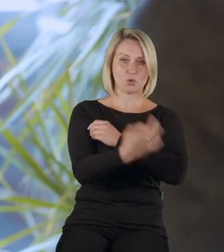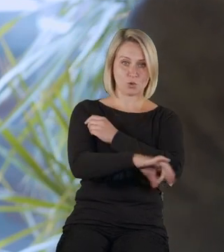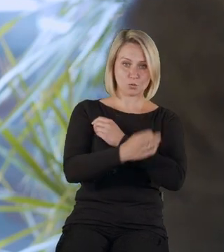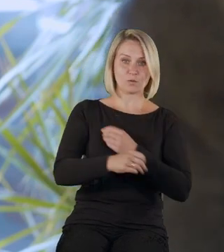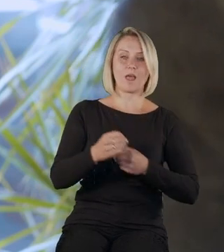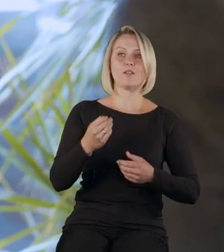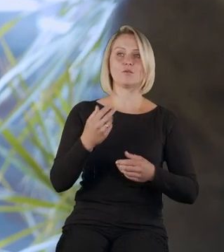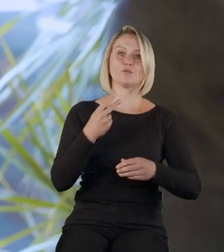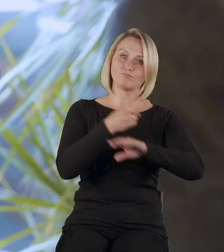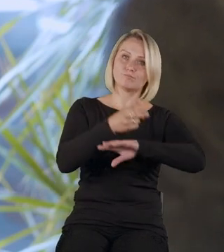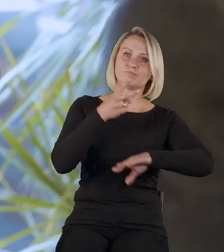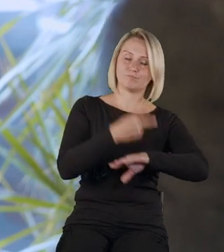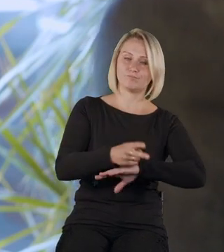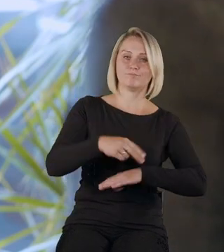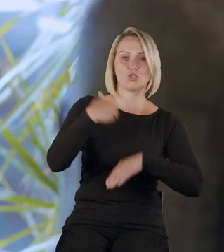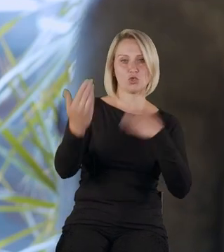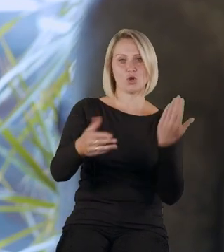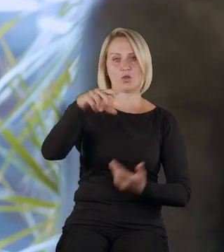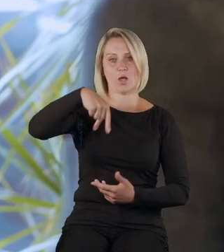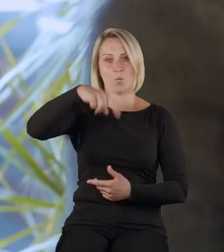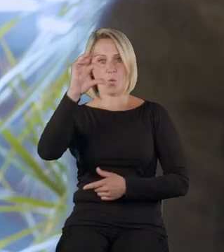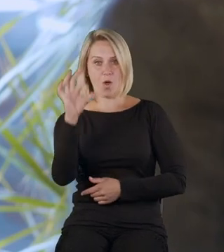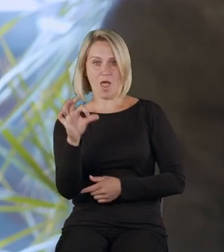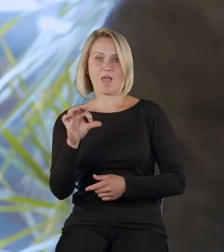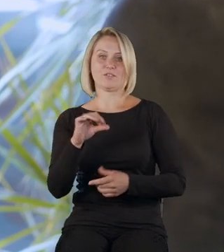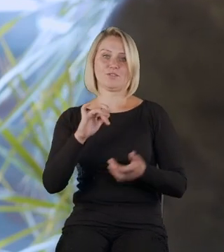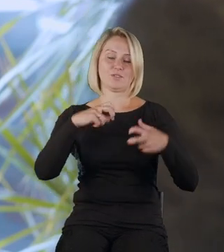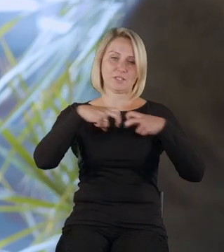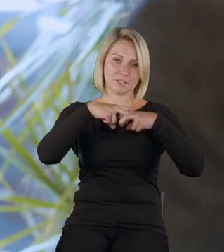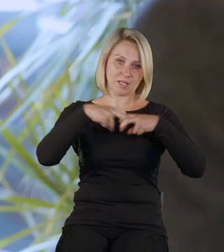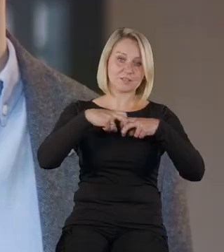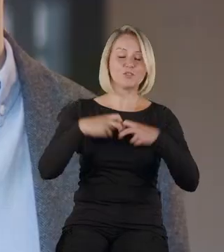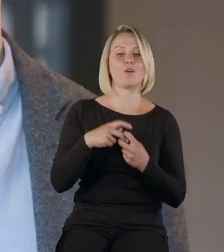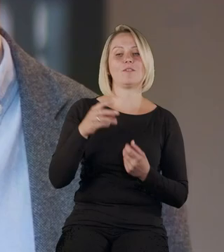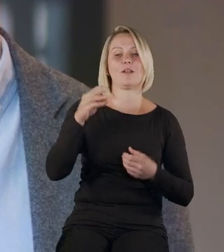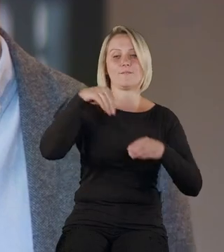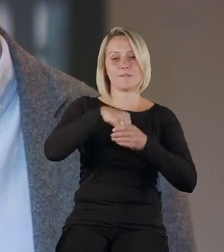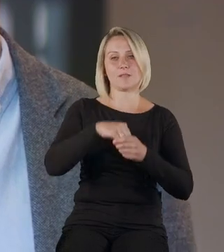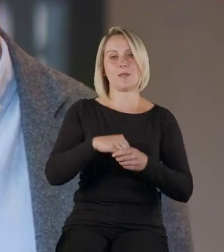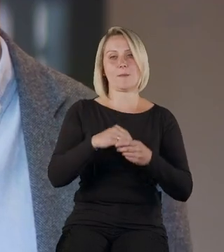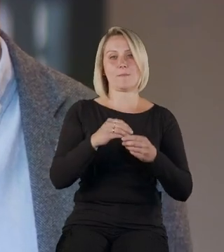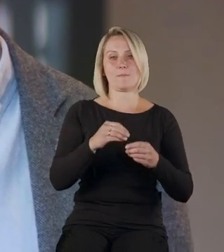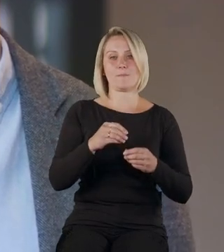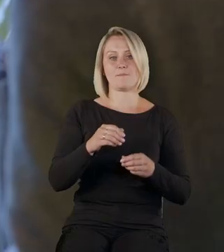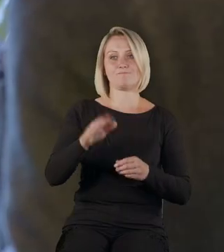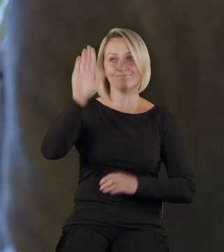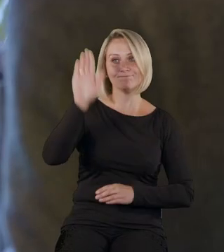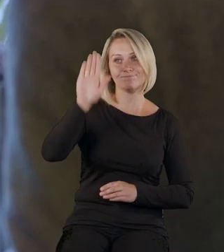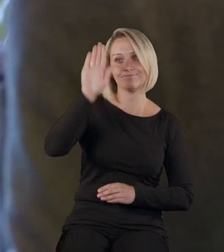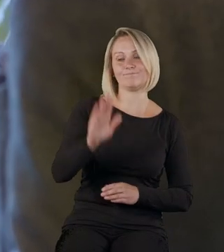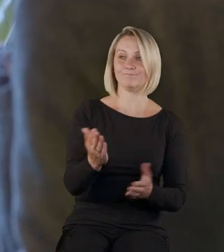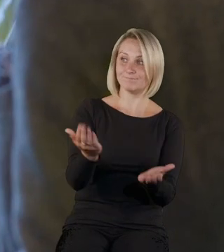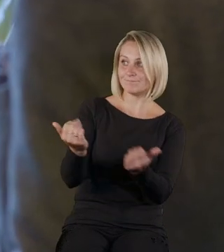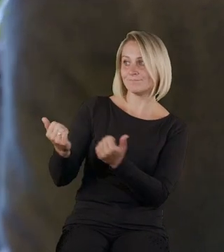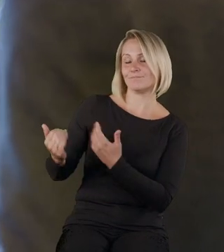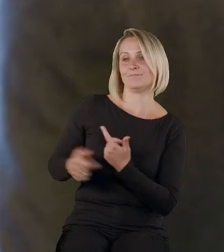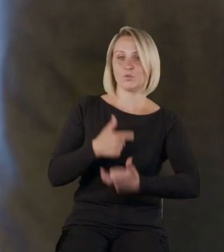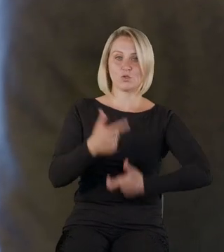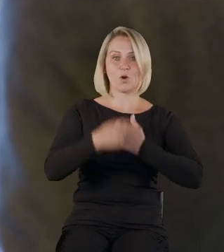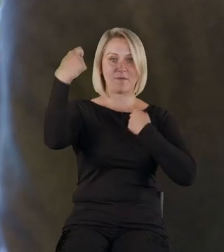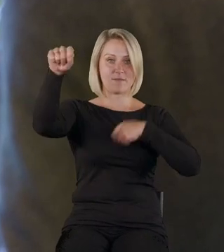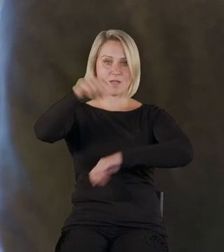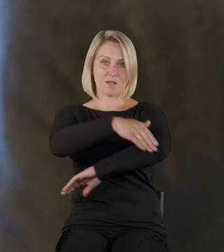odwiedzali stronę Uniwersytetu Śląskiego i brali udział w rekrutacji na wyjazdy zagraniczne. Jest